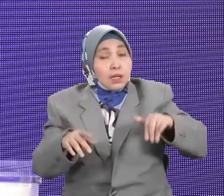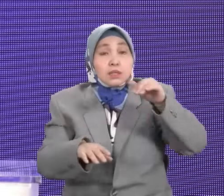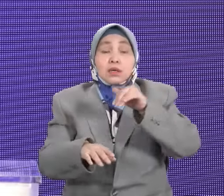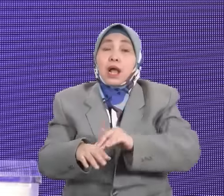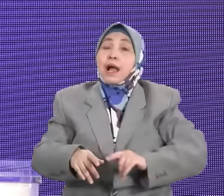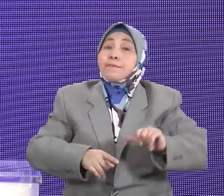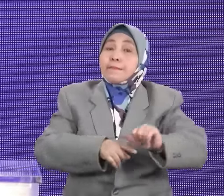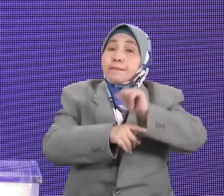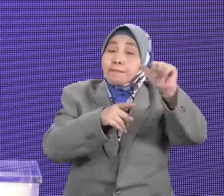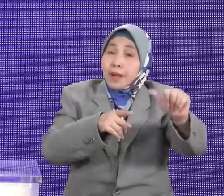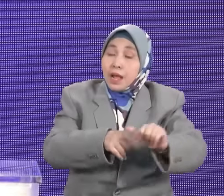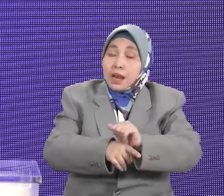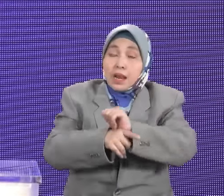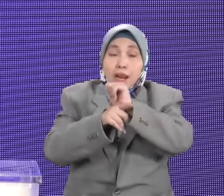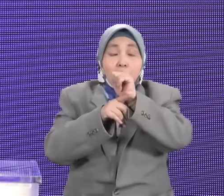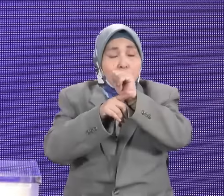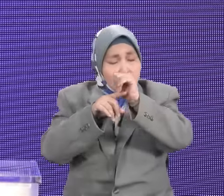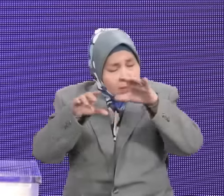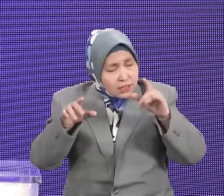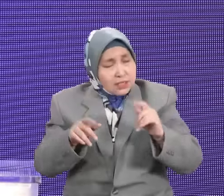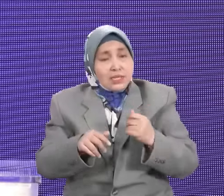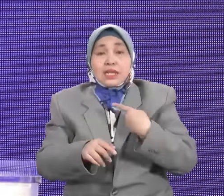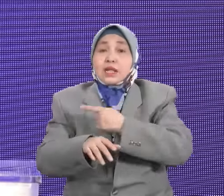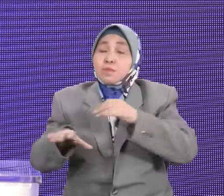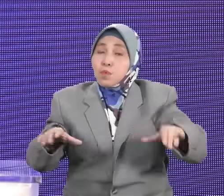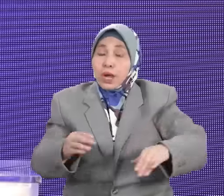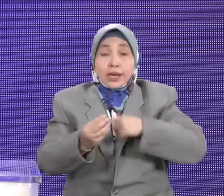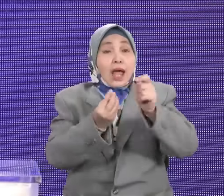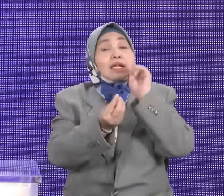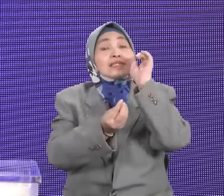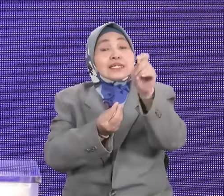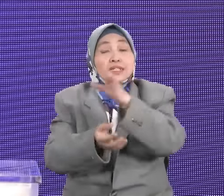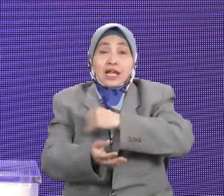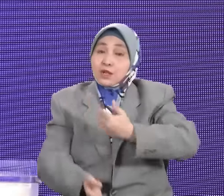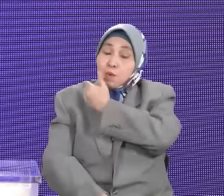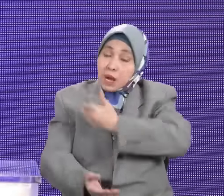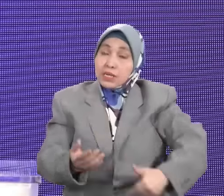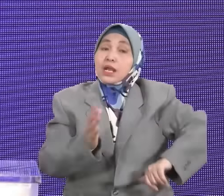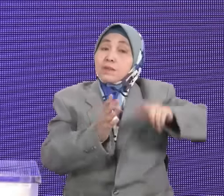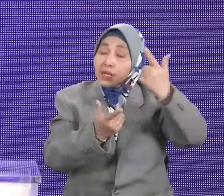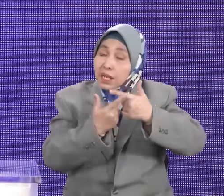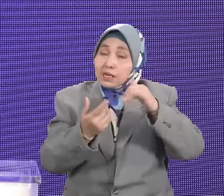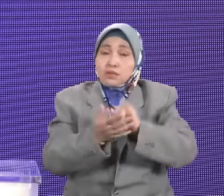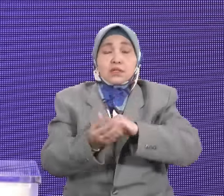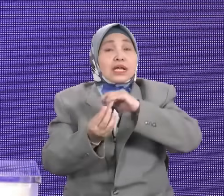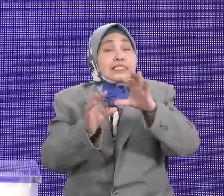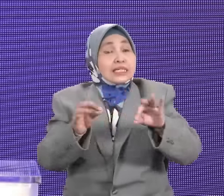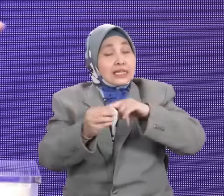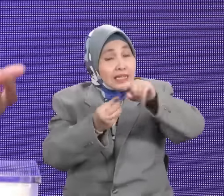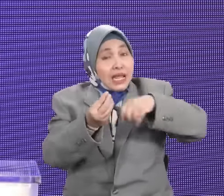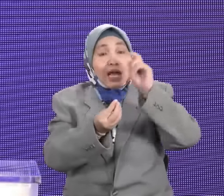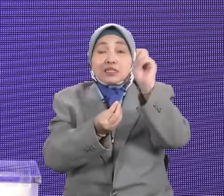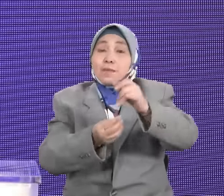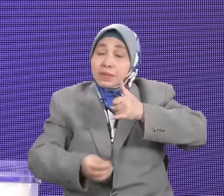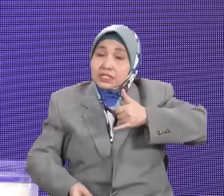amalan ritual apabila mengecilkan Hajj dan juga umroh dan malah lebih dari itu apabila kebijakan tentang Hajj ya ada kaitan dengan